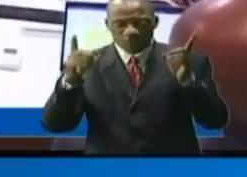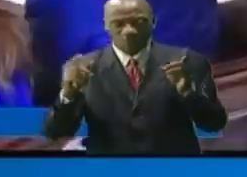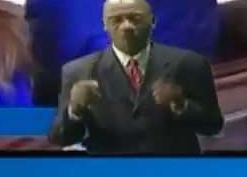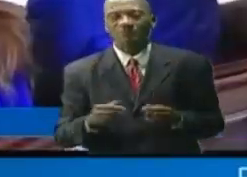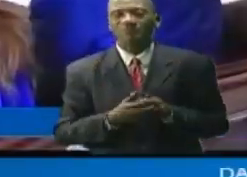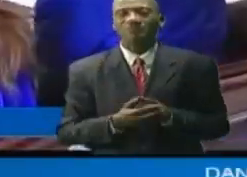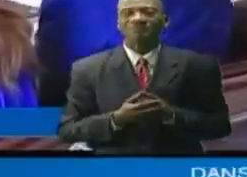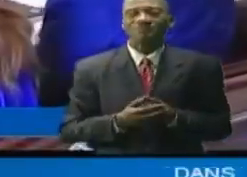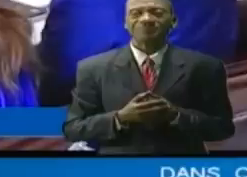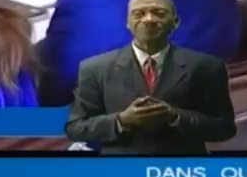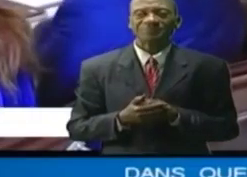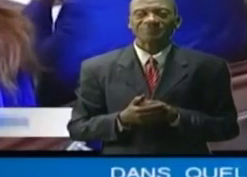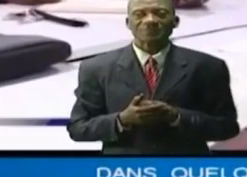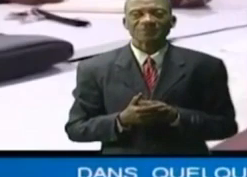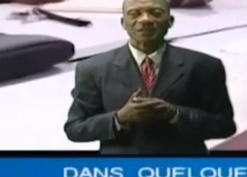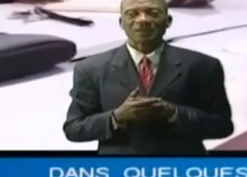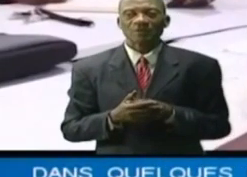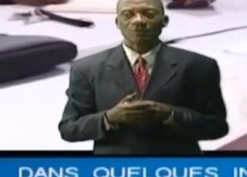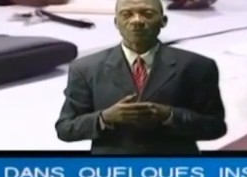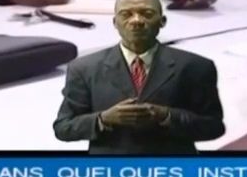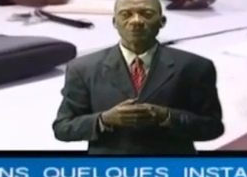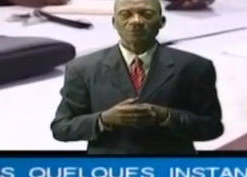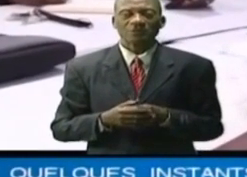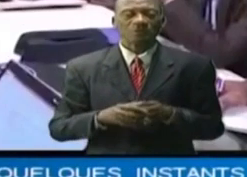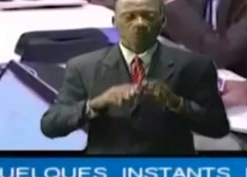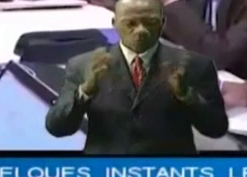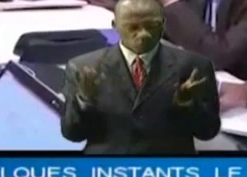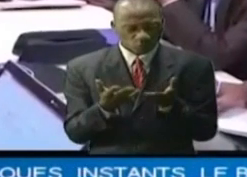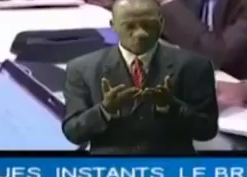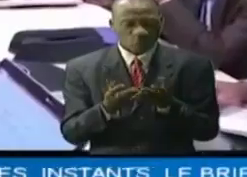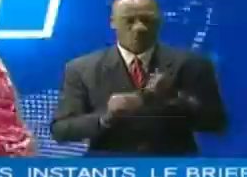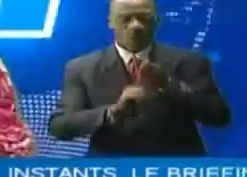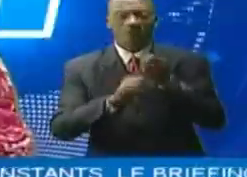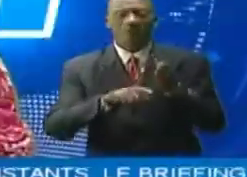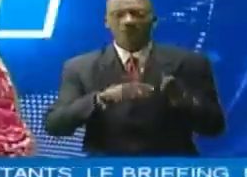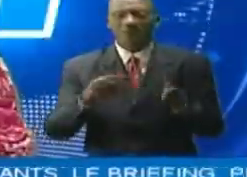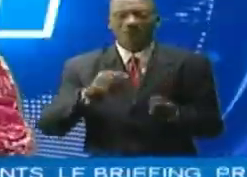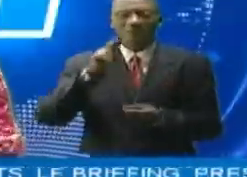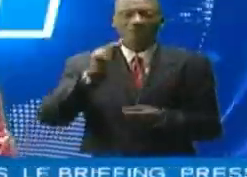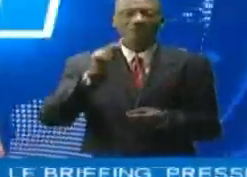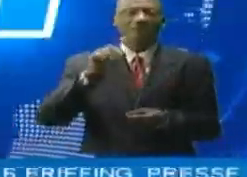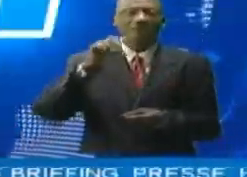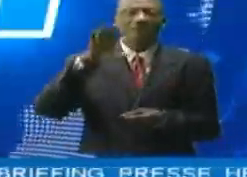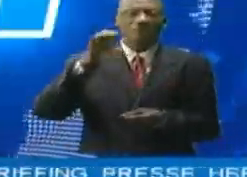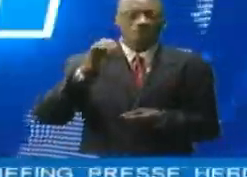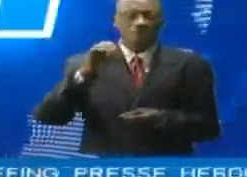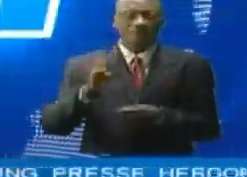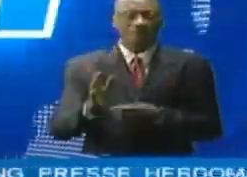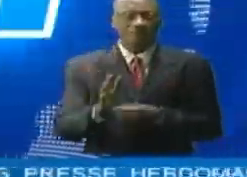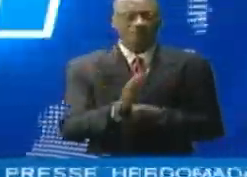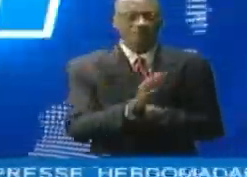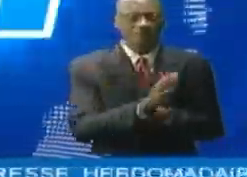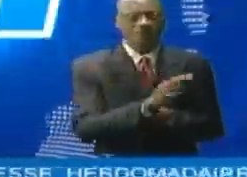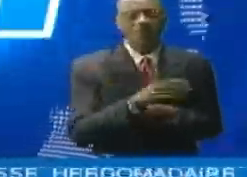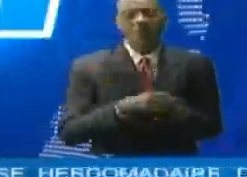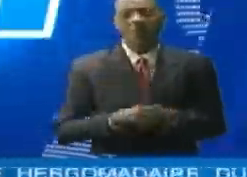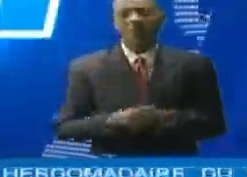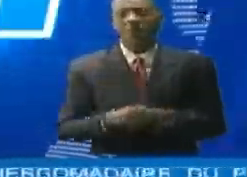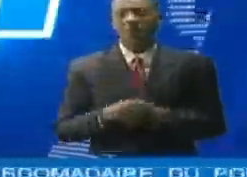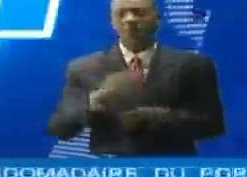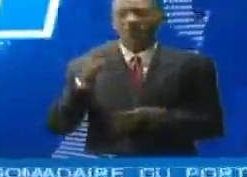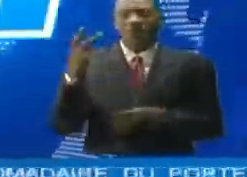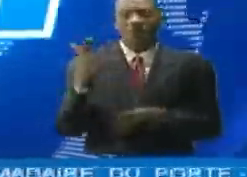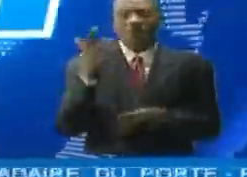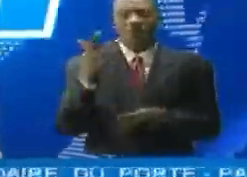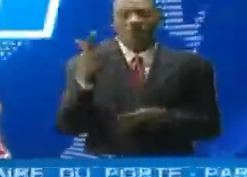de validation a vu le jour grâce à l'appui technique de l'UNESCO. En prévision de la tenue du 23